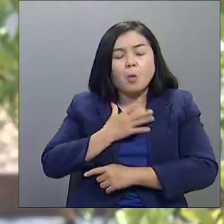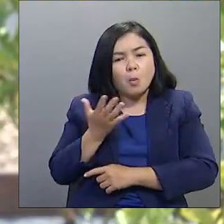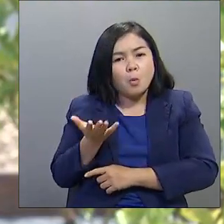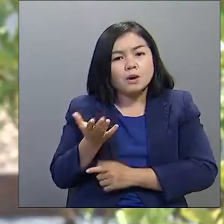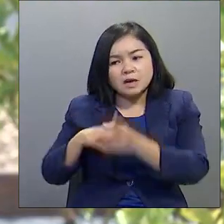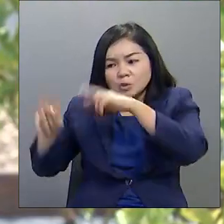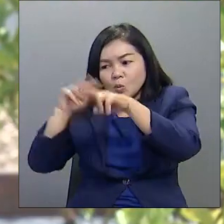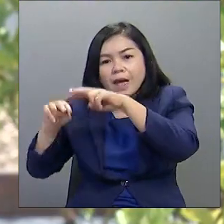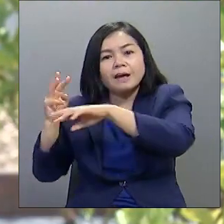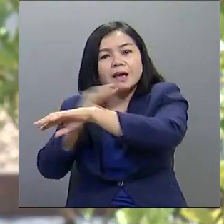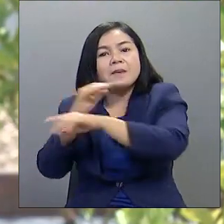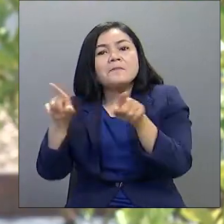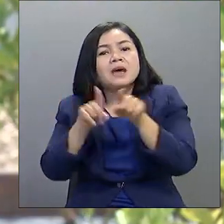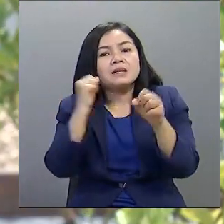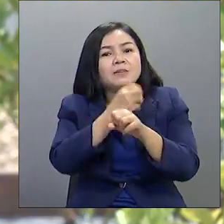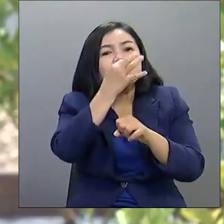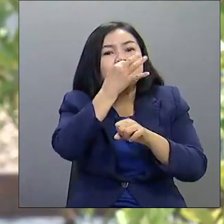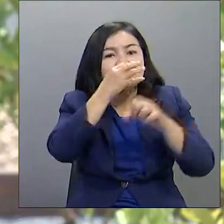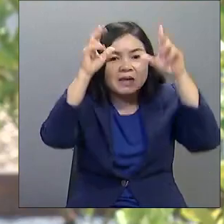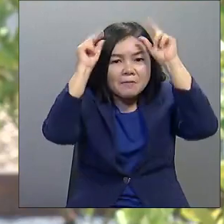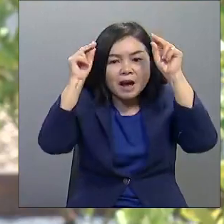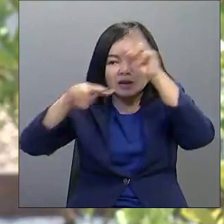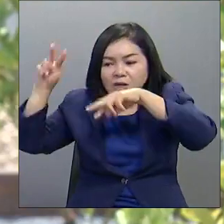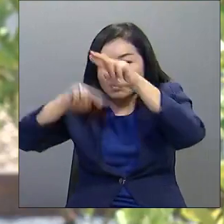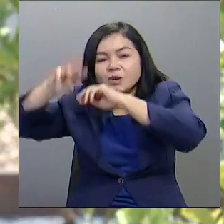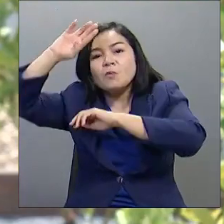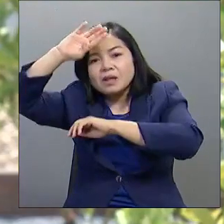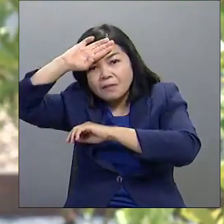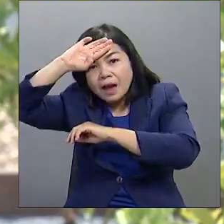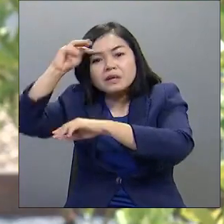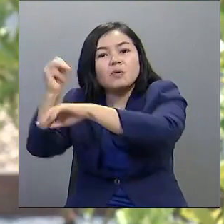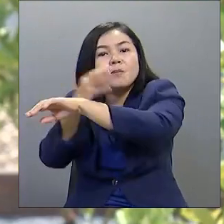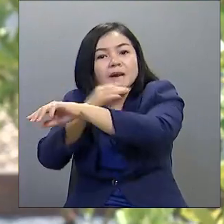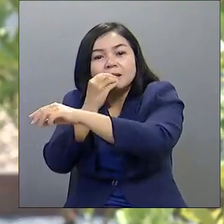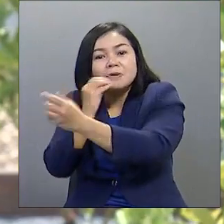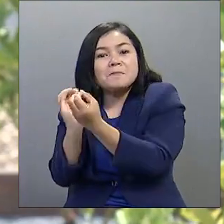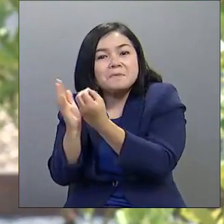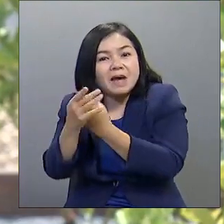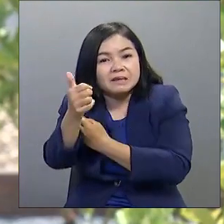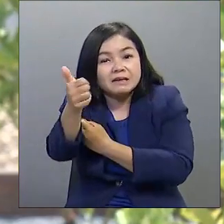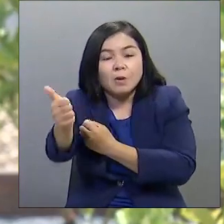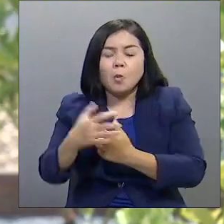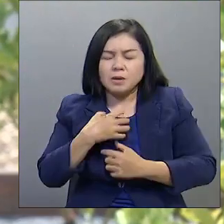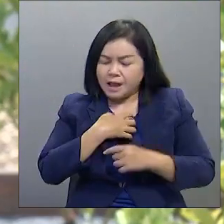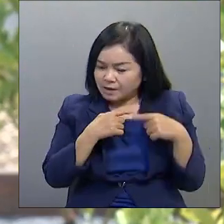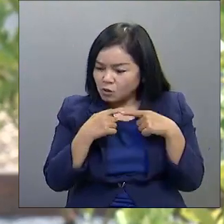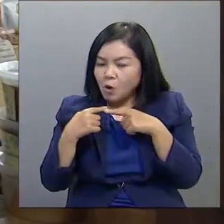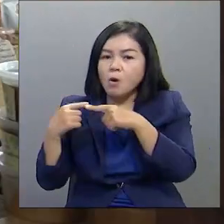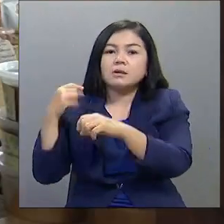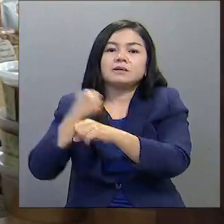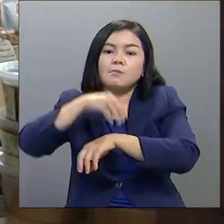ายังอยู่ในอาชีพพยาบาลเนาะเพราะงั้นคือกลายเป็นพลังทำให้เราอยากทำต่อทำไปเรื่อยๆอะ